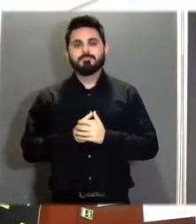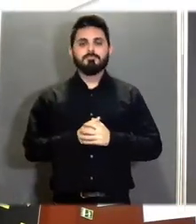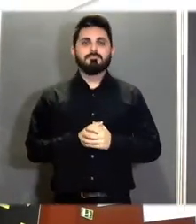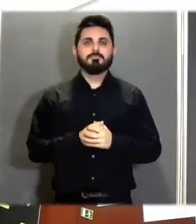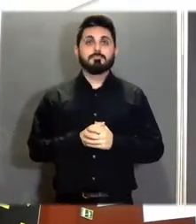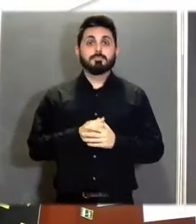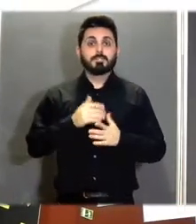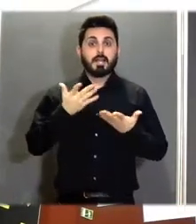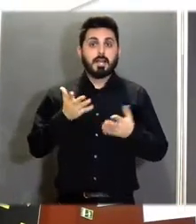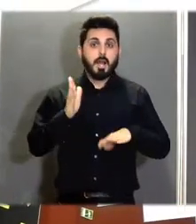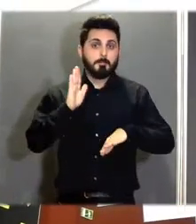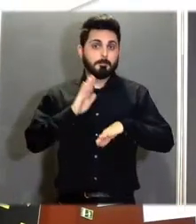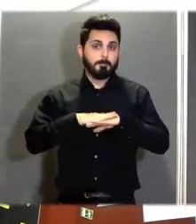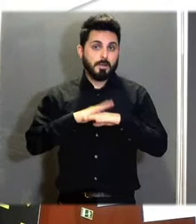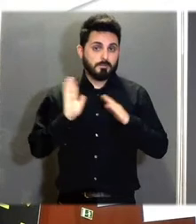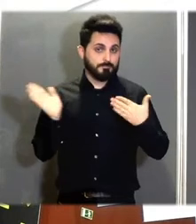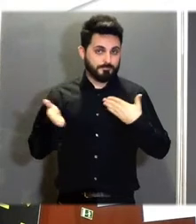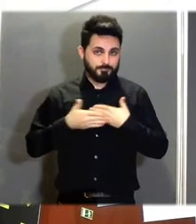aquest acte,